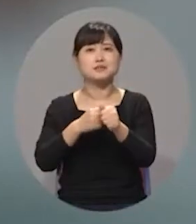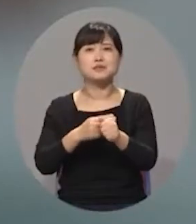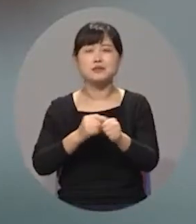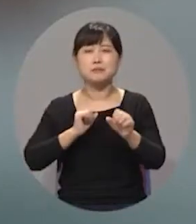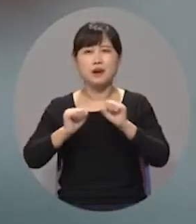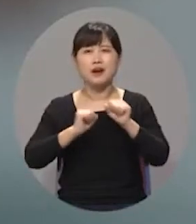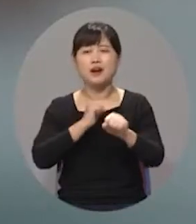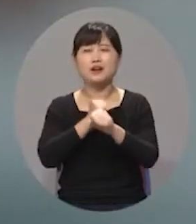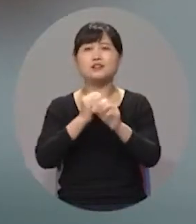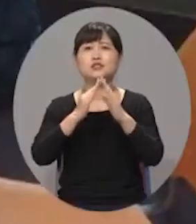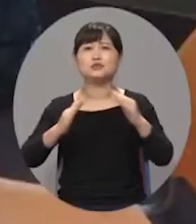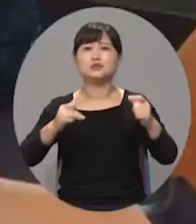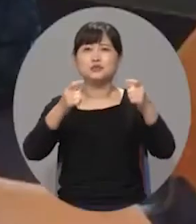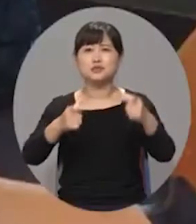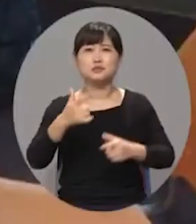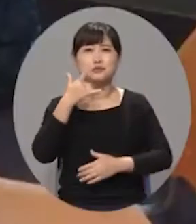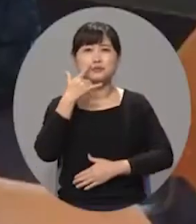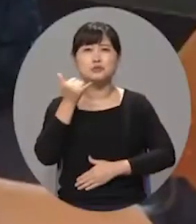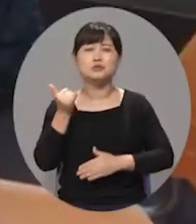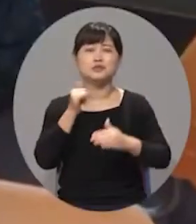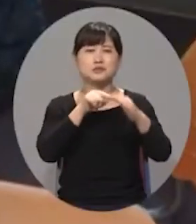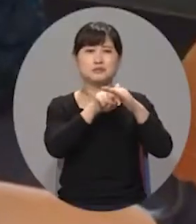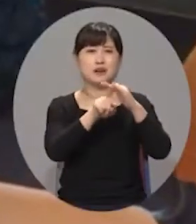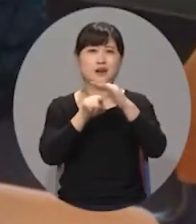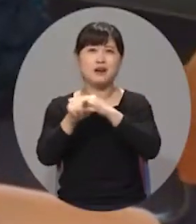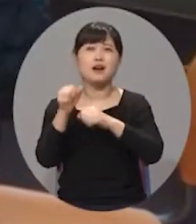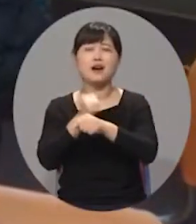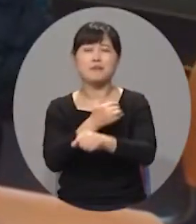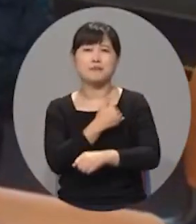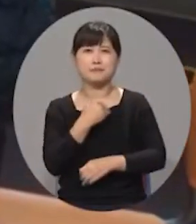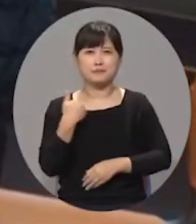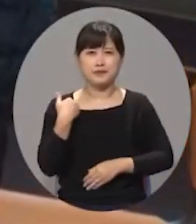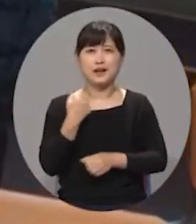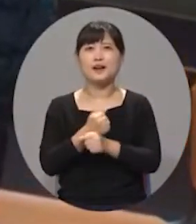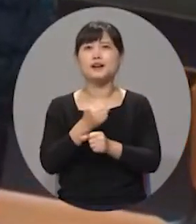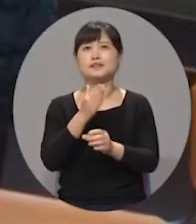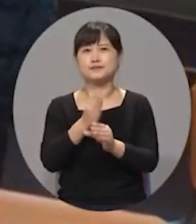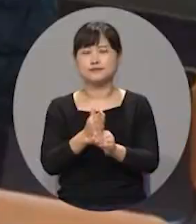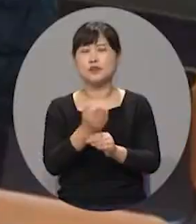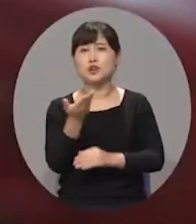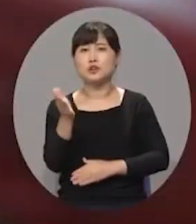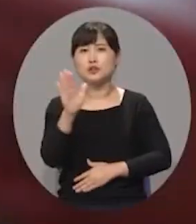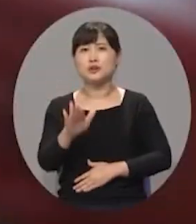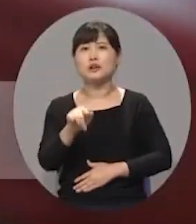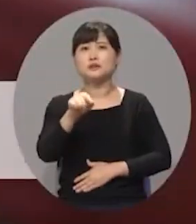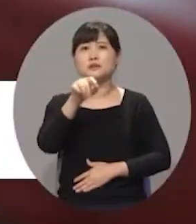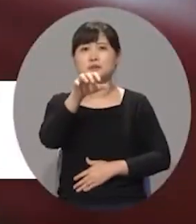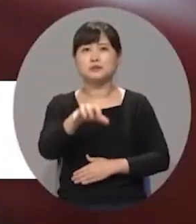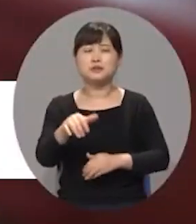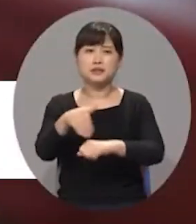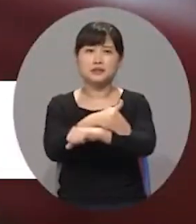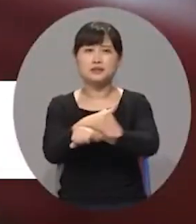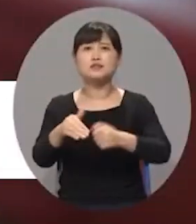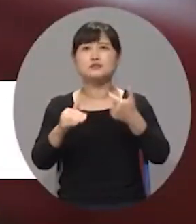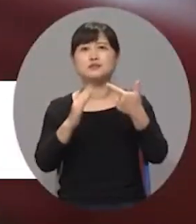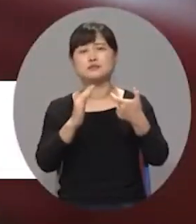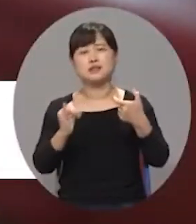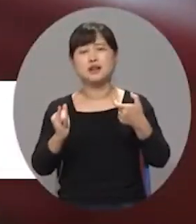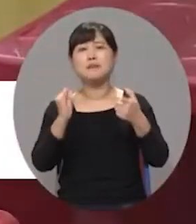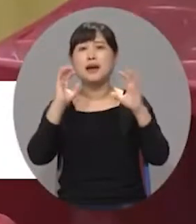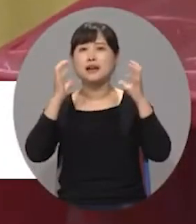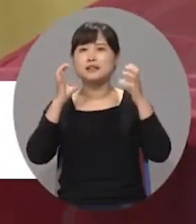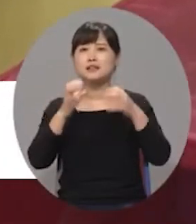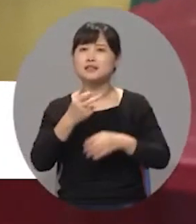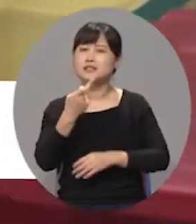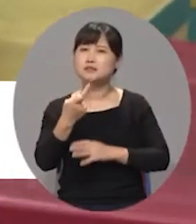활동에 전주에서도 학부모들이 찾을 정도로 만족도가 높은 곳인데 이곳에 다니는 60여 명의 아동들이 월